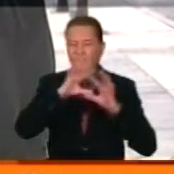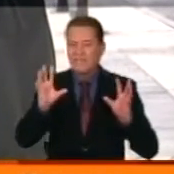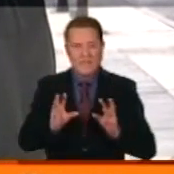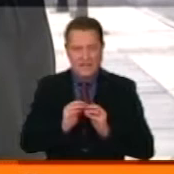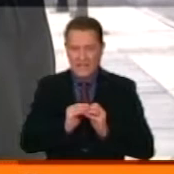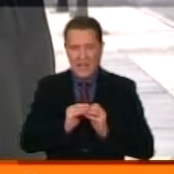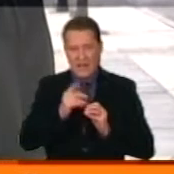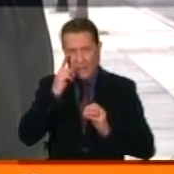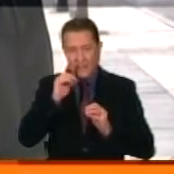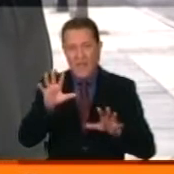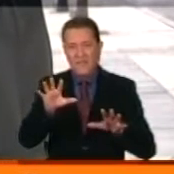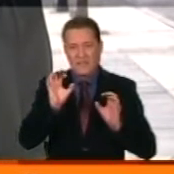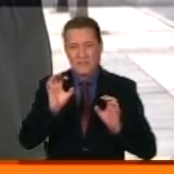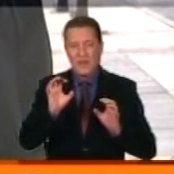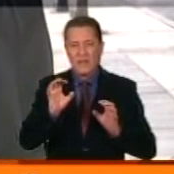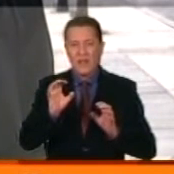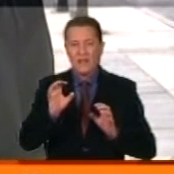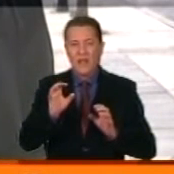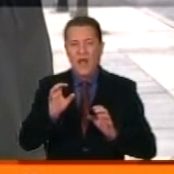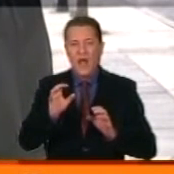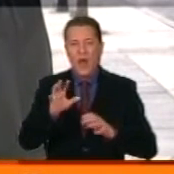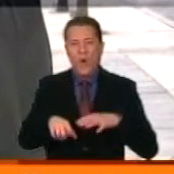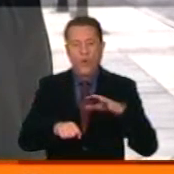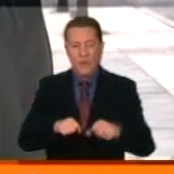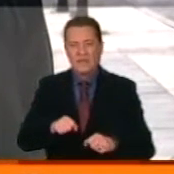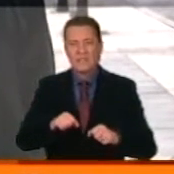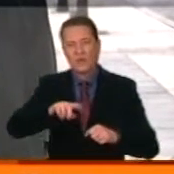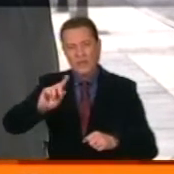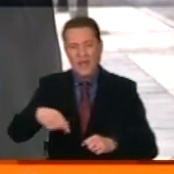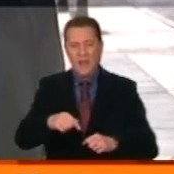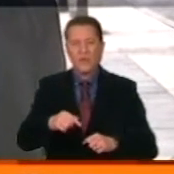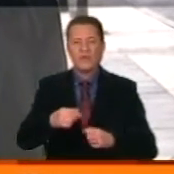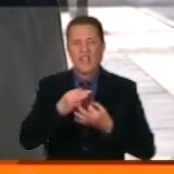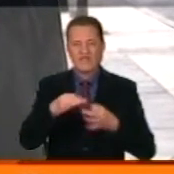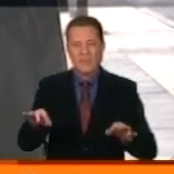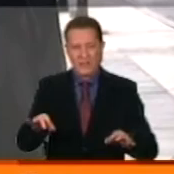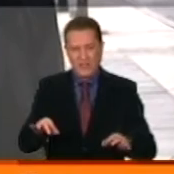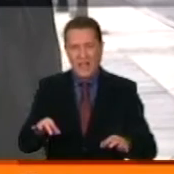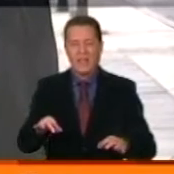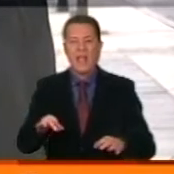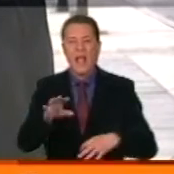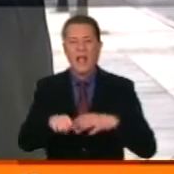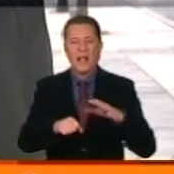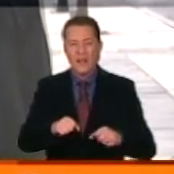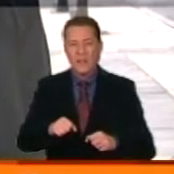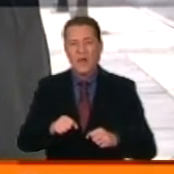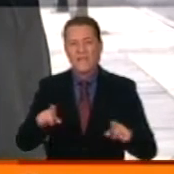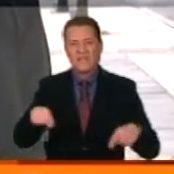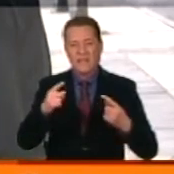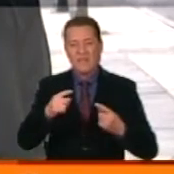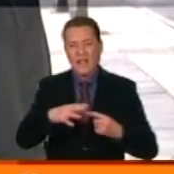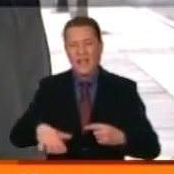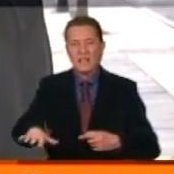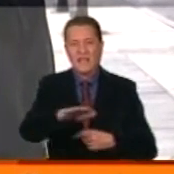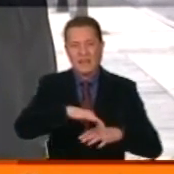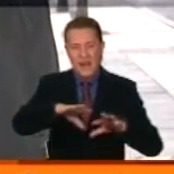не воспринял оккупацию, требует освобождения Крыма от оккупанта и восстановления территориальной целостности Украины. Должна